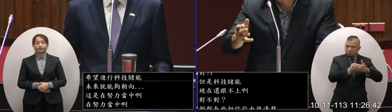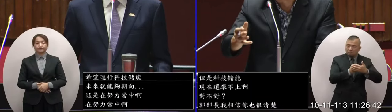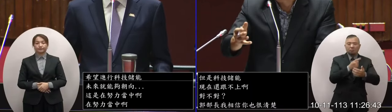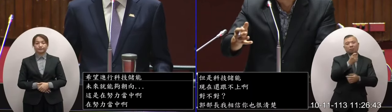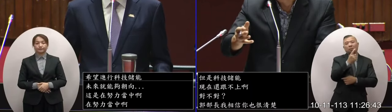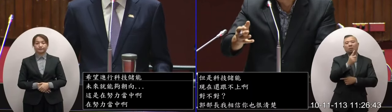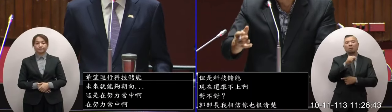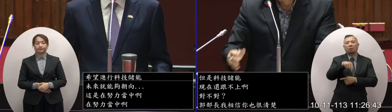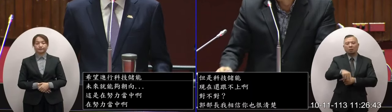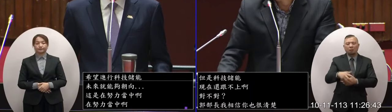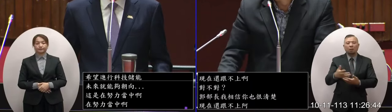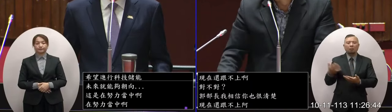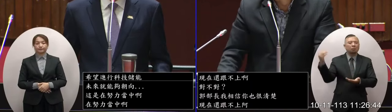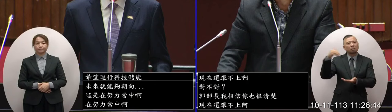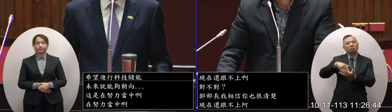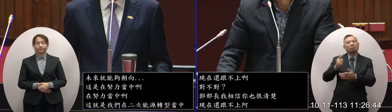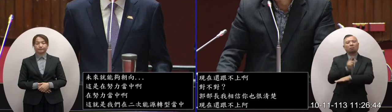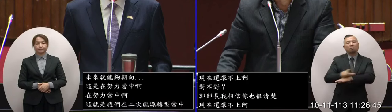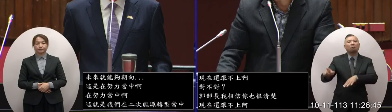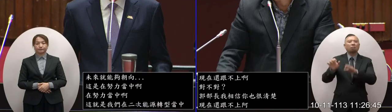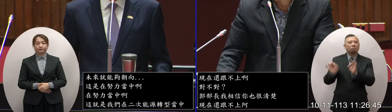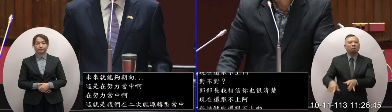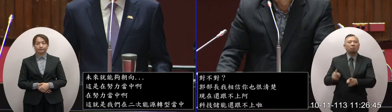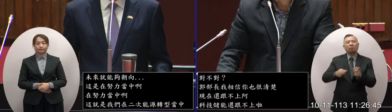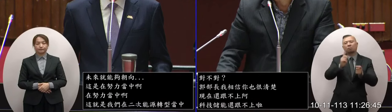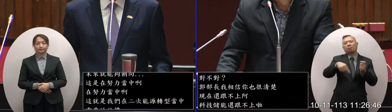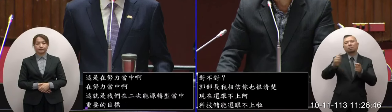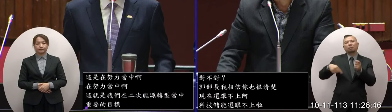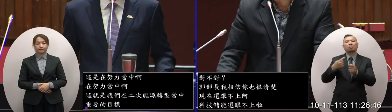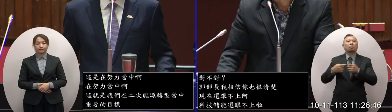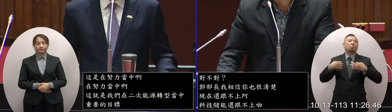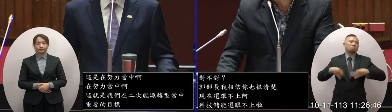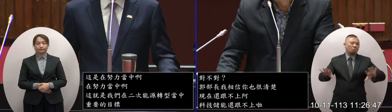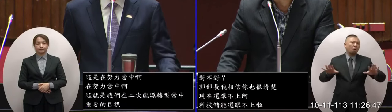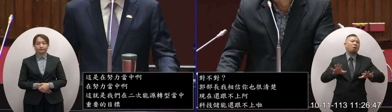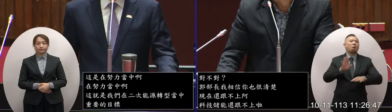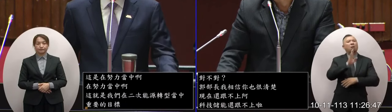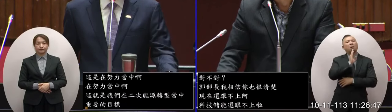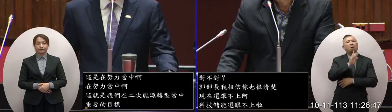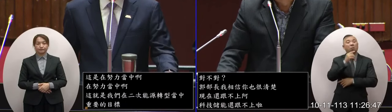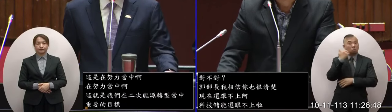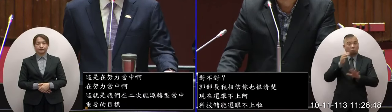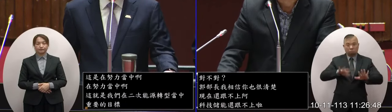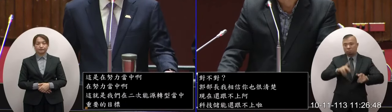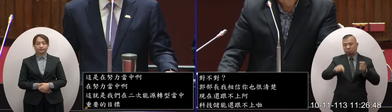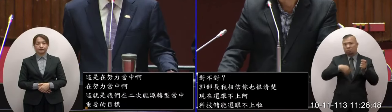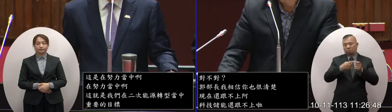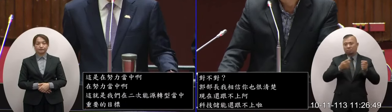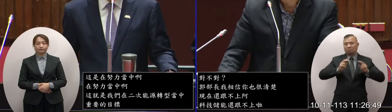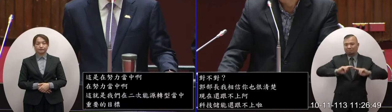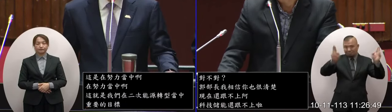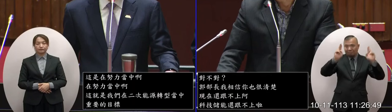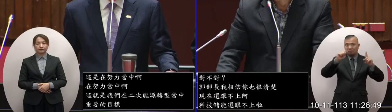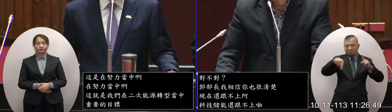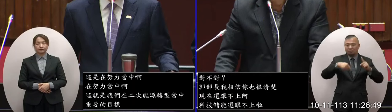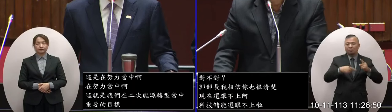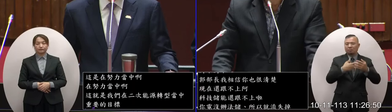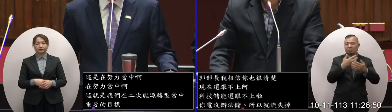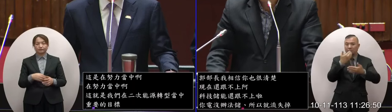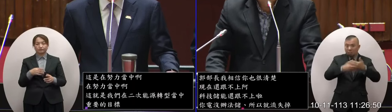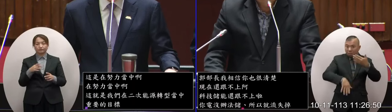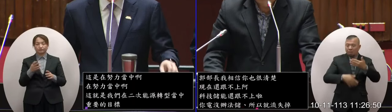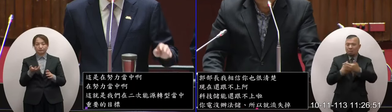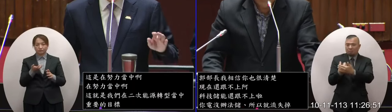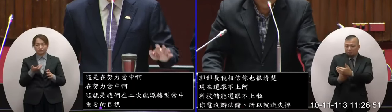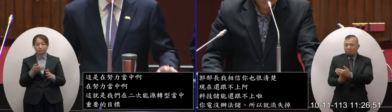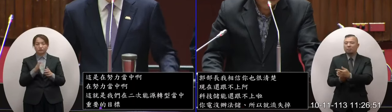就流失掉，那难怪每一年要亏损连连啊。你要是今天能够储电，那当然多少哦。 另外，刚刚委